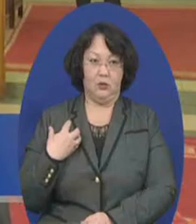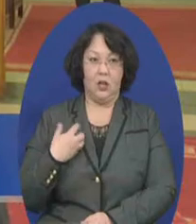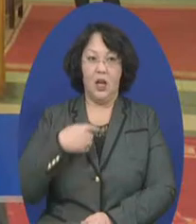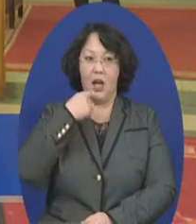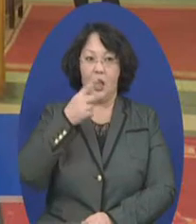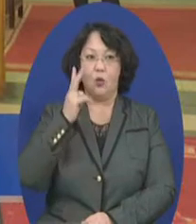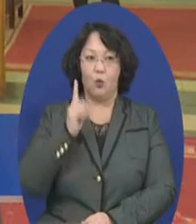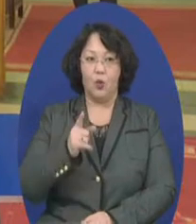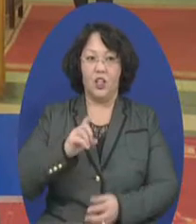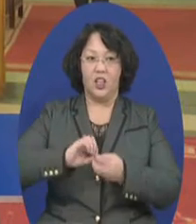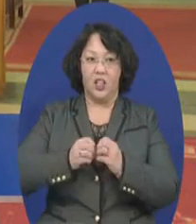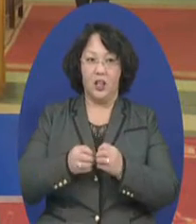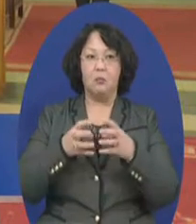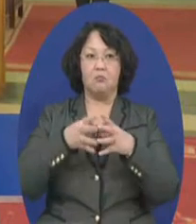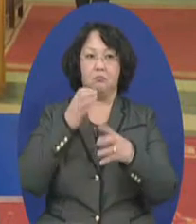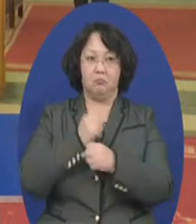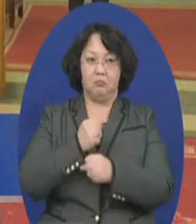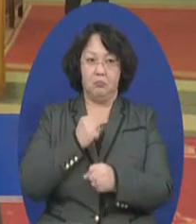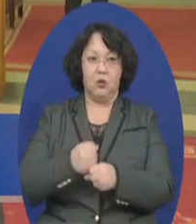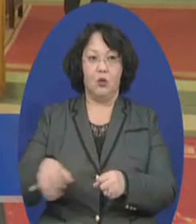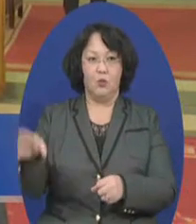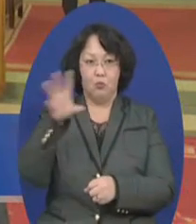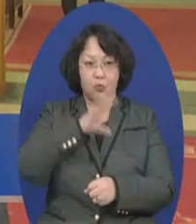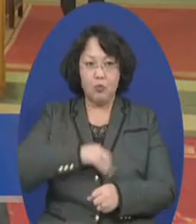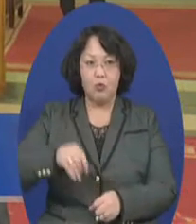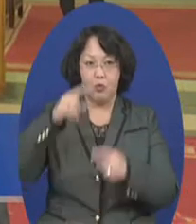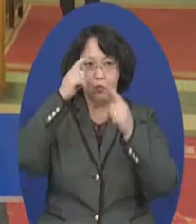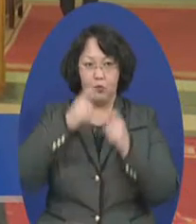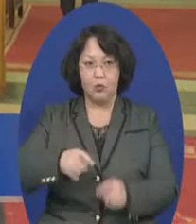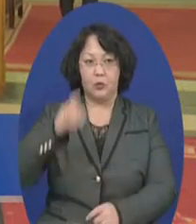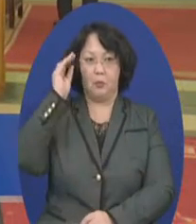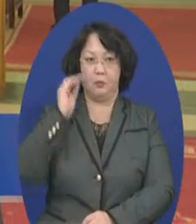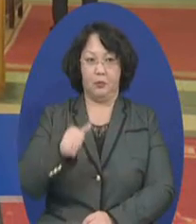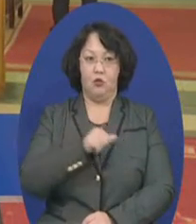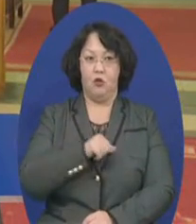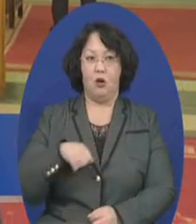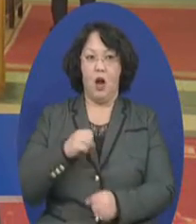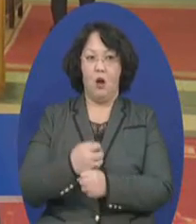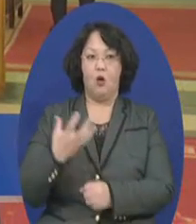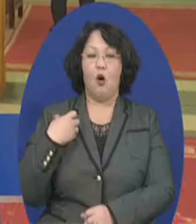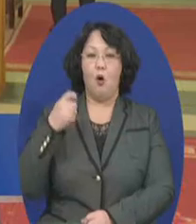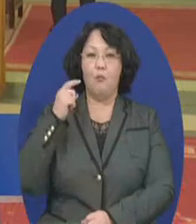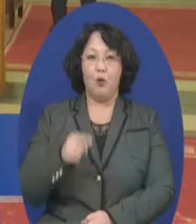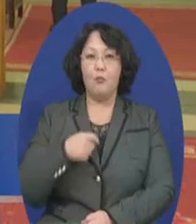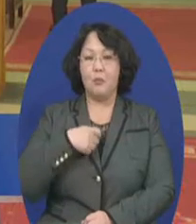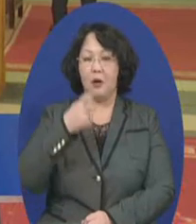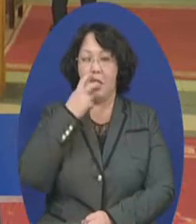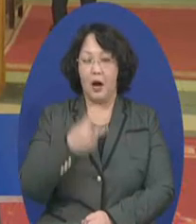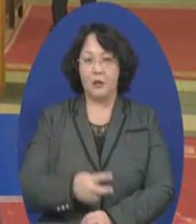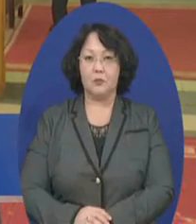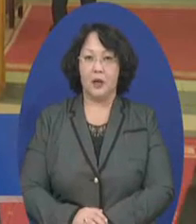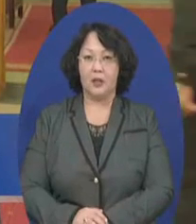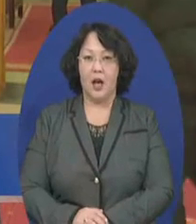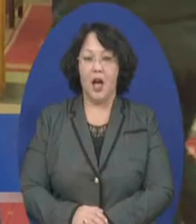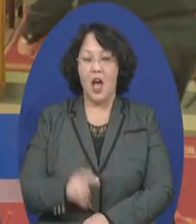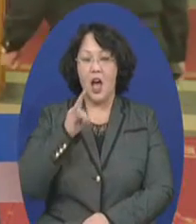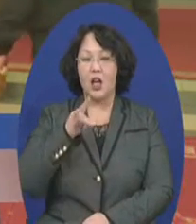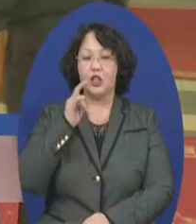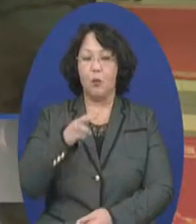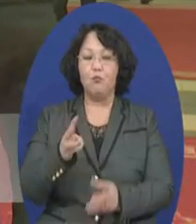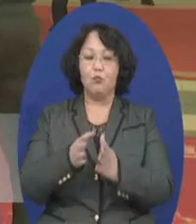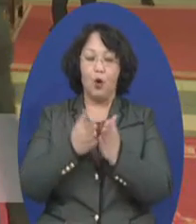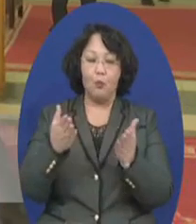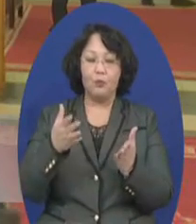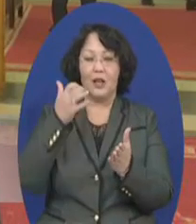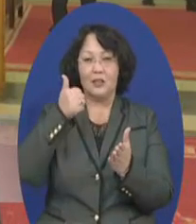үг хийх үйлдэл тийм ээ энэ бүх төлөвшил гэдэг бол өөрөө хариуцлага гэж би харж байгаа. Тэгээ ганцхан Эрдэнэ номдоо